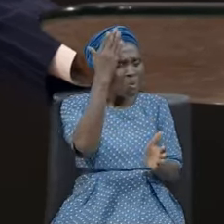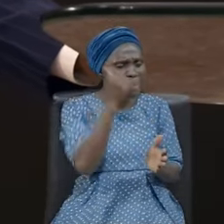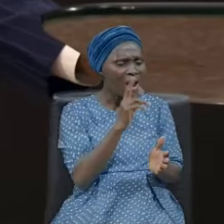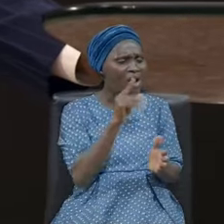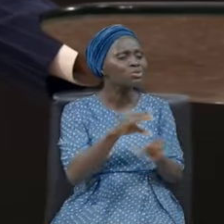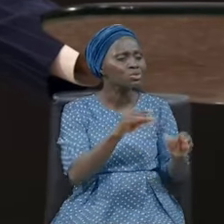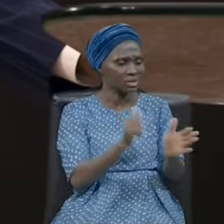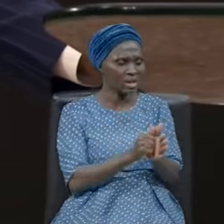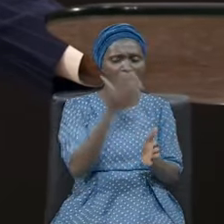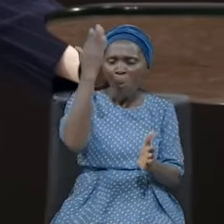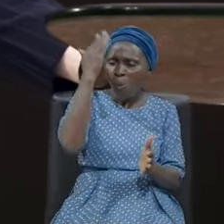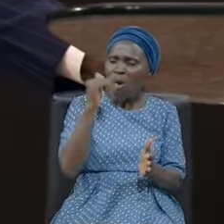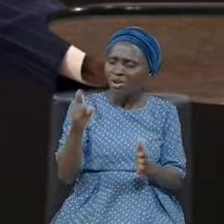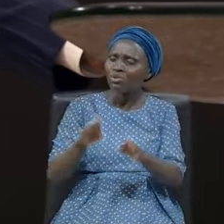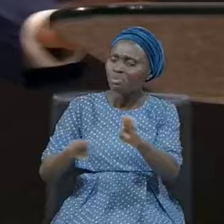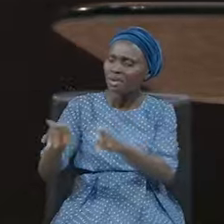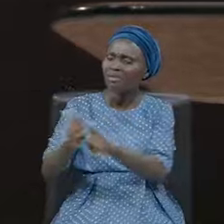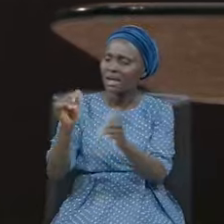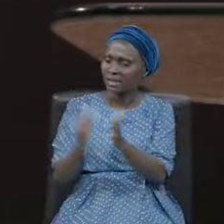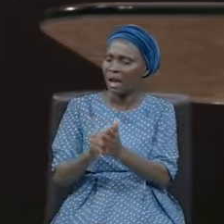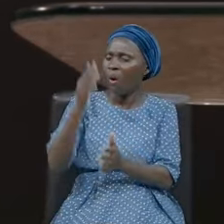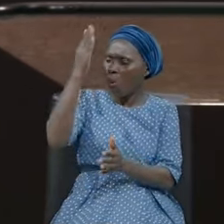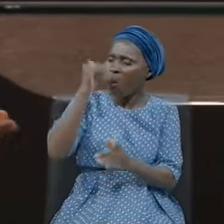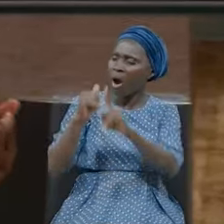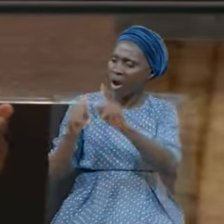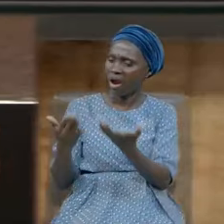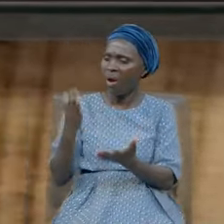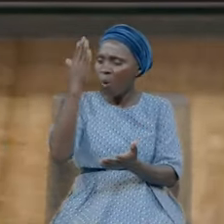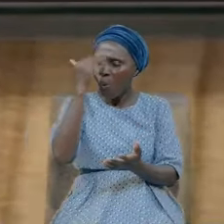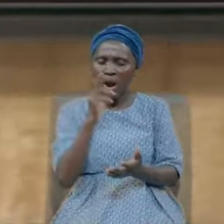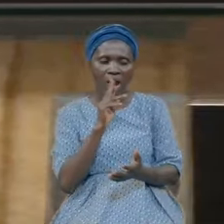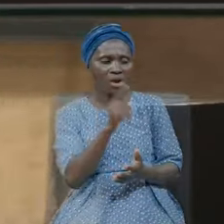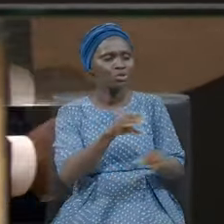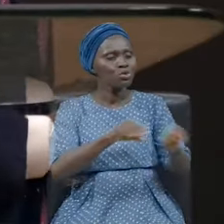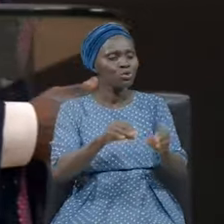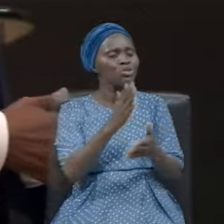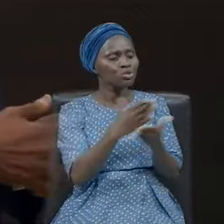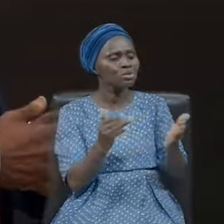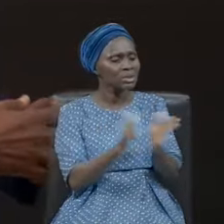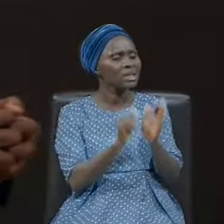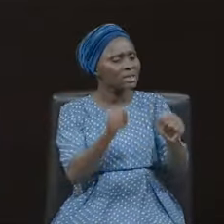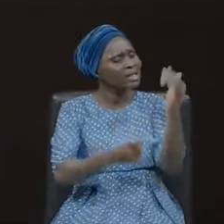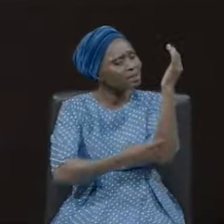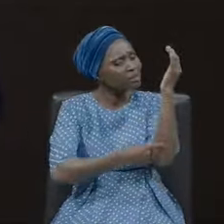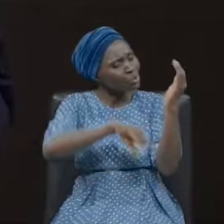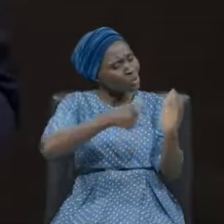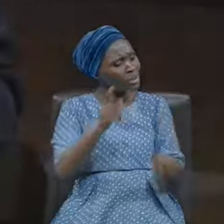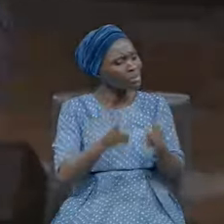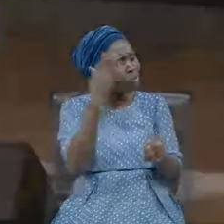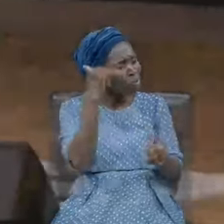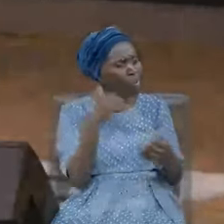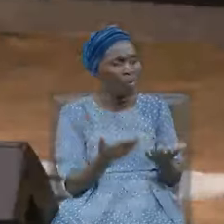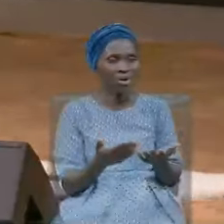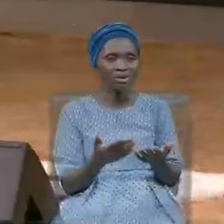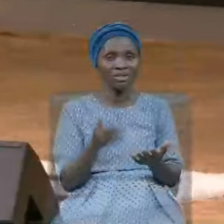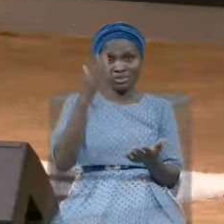Mais pourquoi tu te comportes de cette manière? Mais pourquoi tu fais ce qui va tenter les autres?